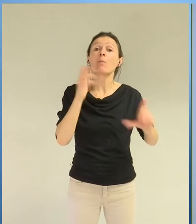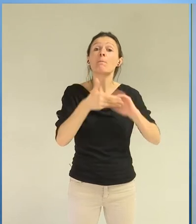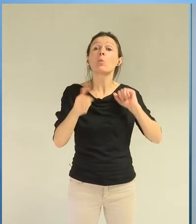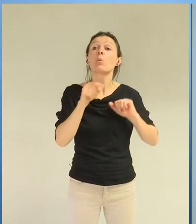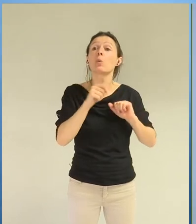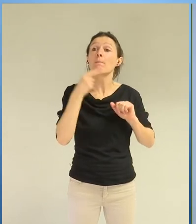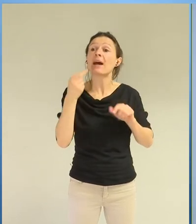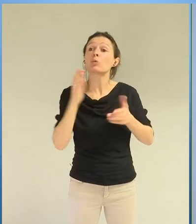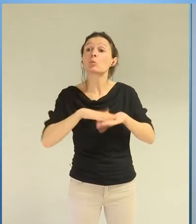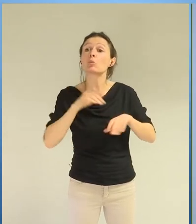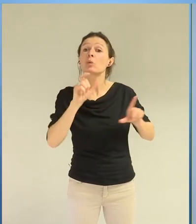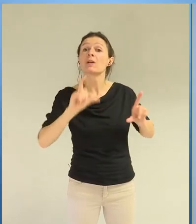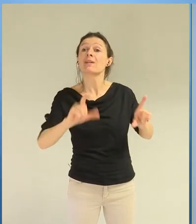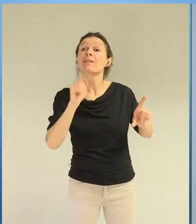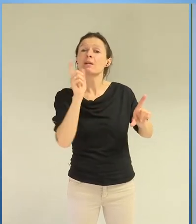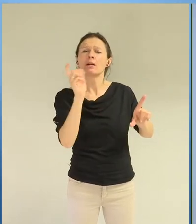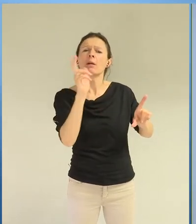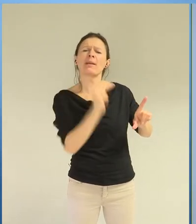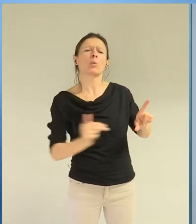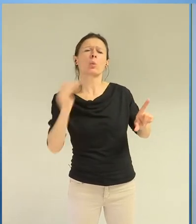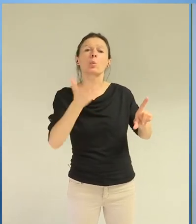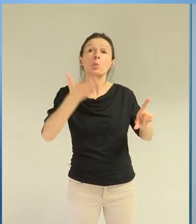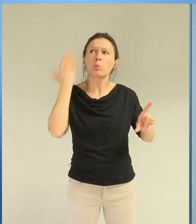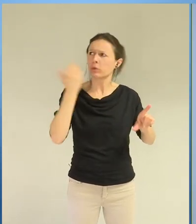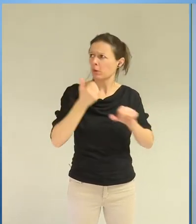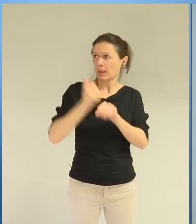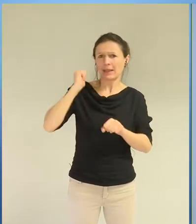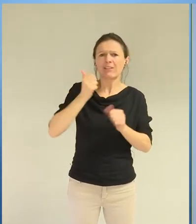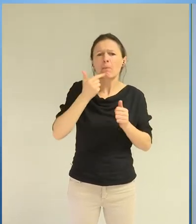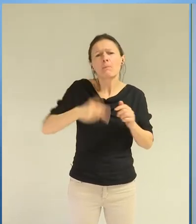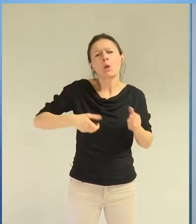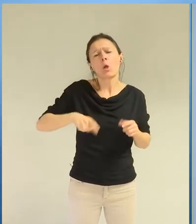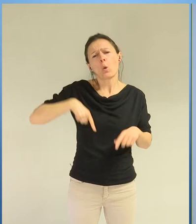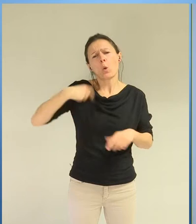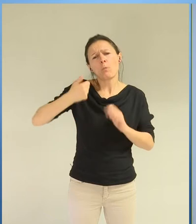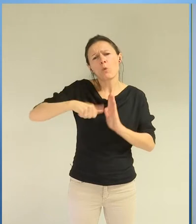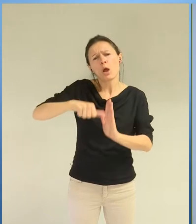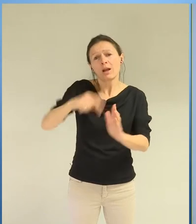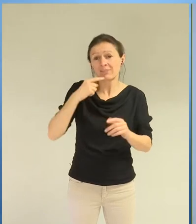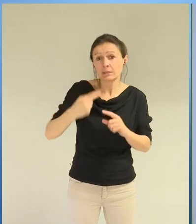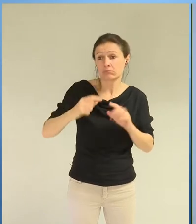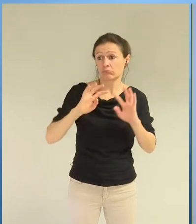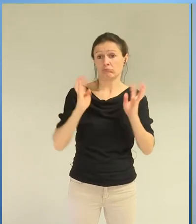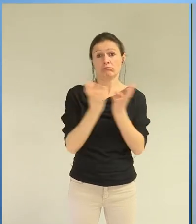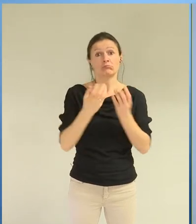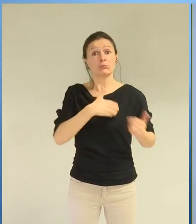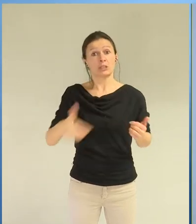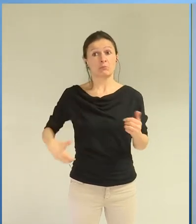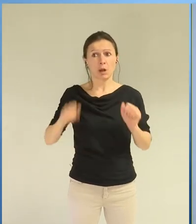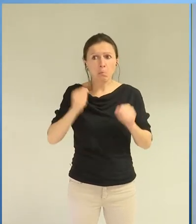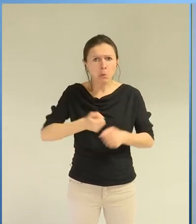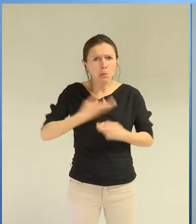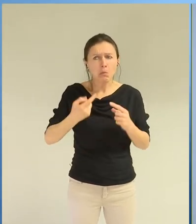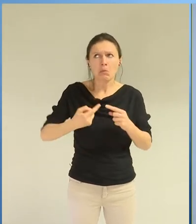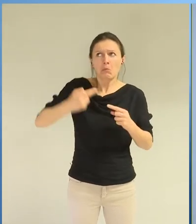depuis des mois combien de conseils municipaux n'avez-vous pas saisie sans doute arrive est il